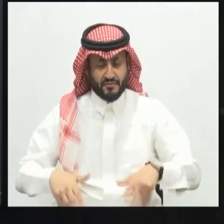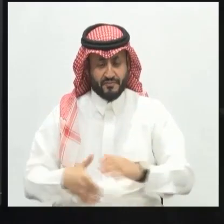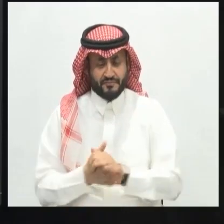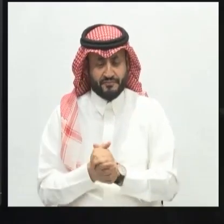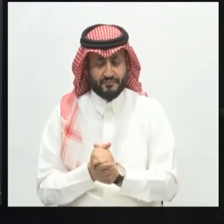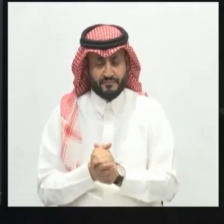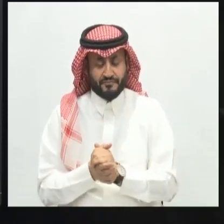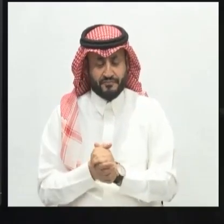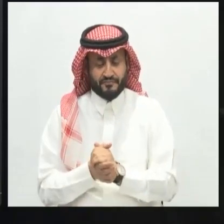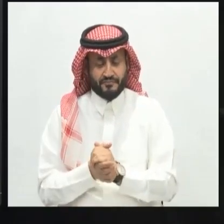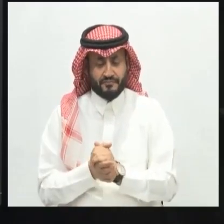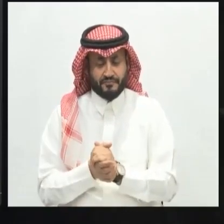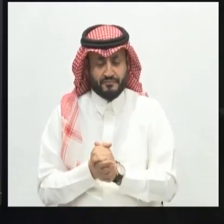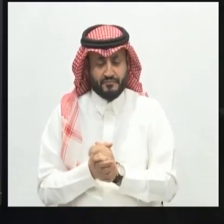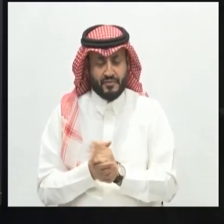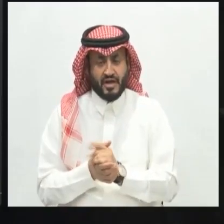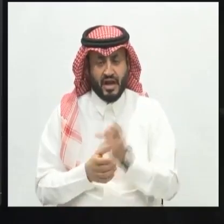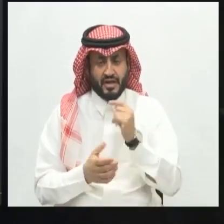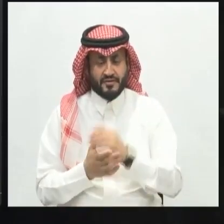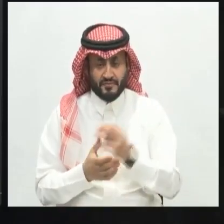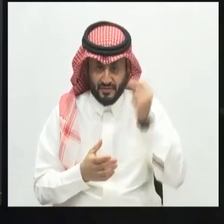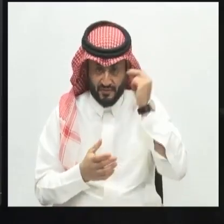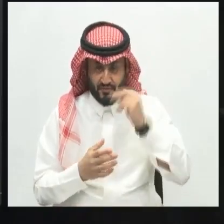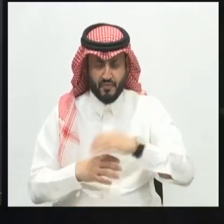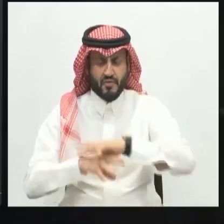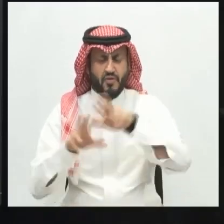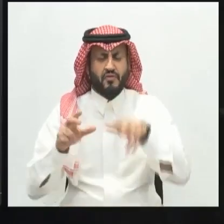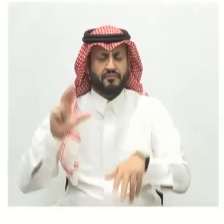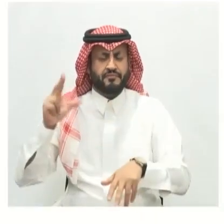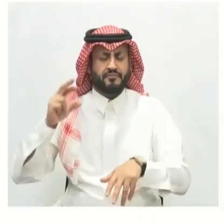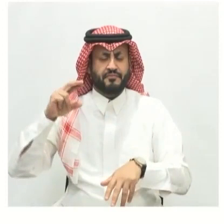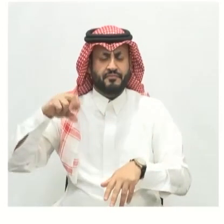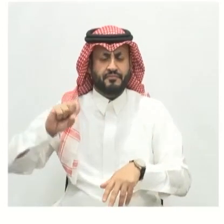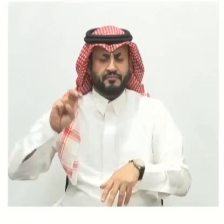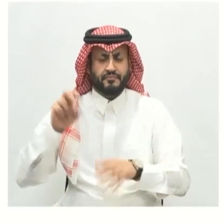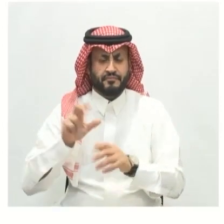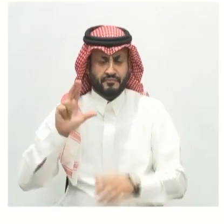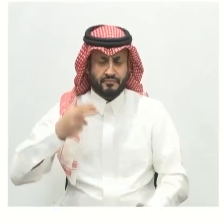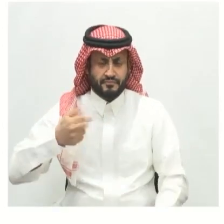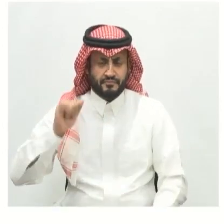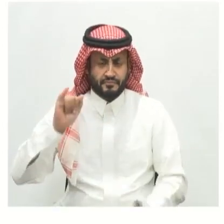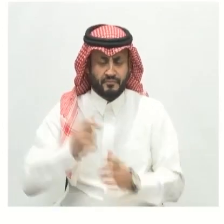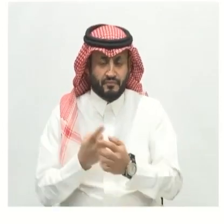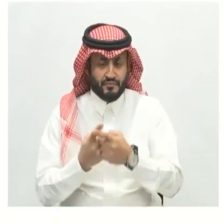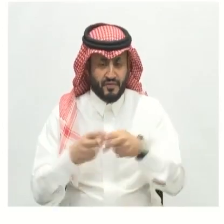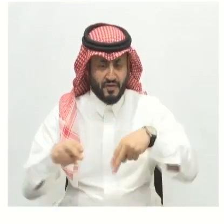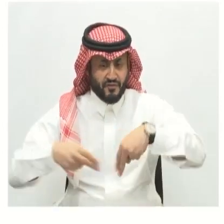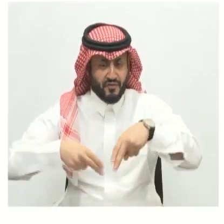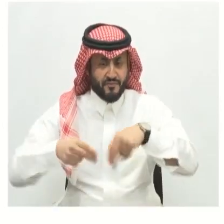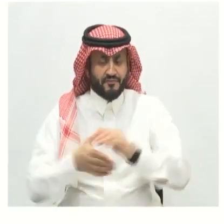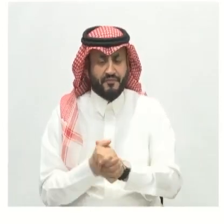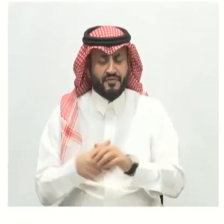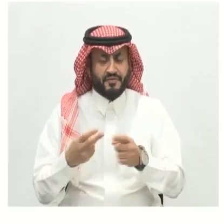تعرفنا كن مراعيا للذوق العام في اولها في الشارع ثانيا